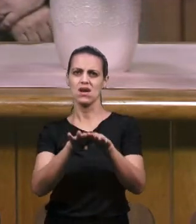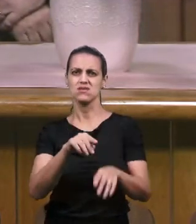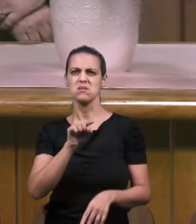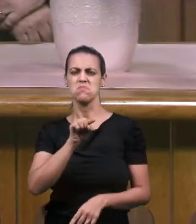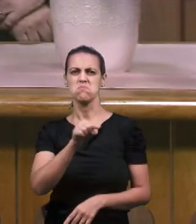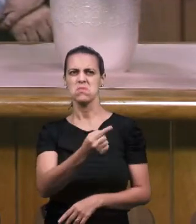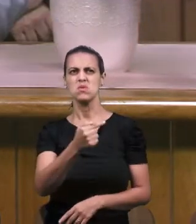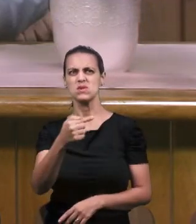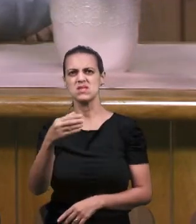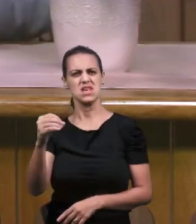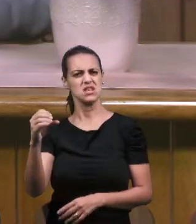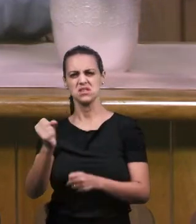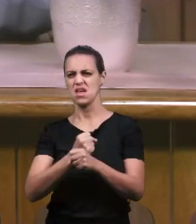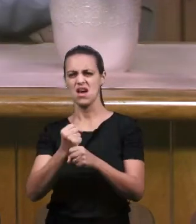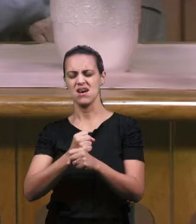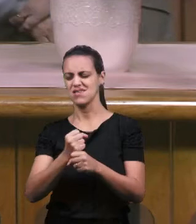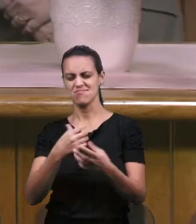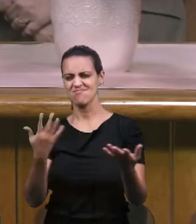1789.